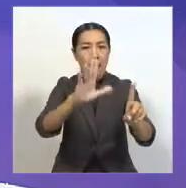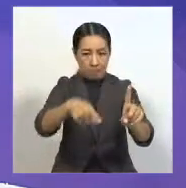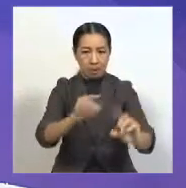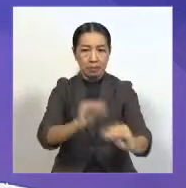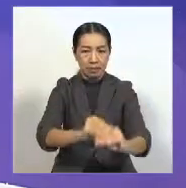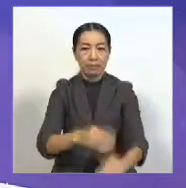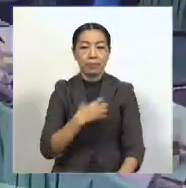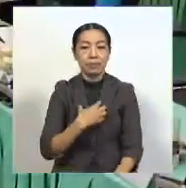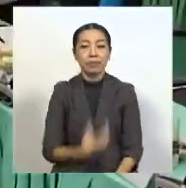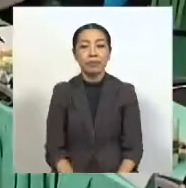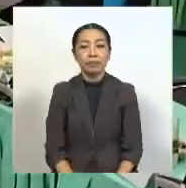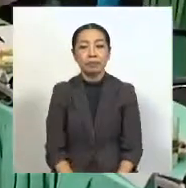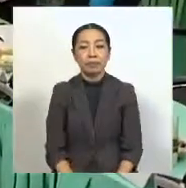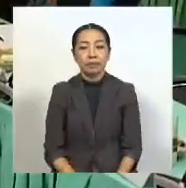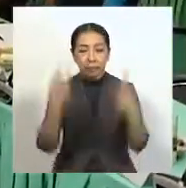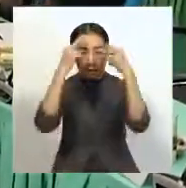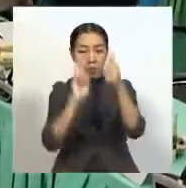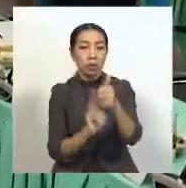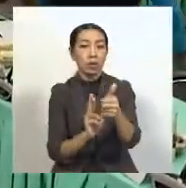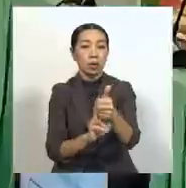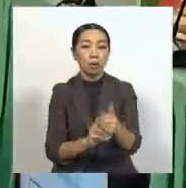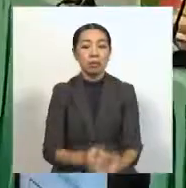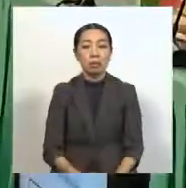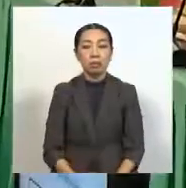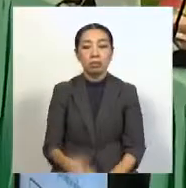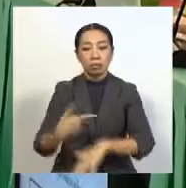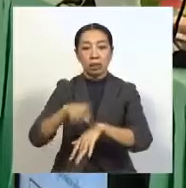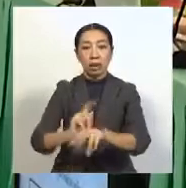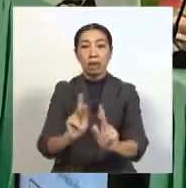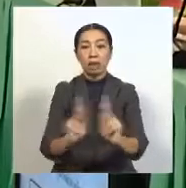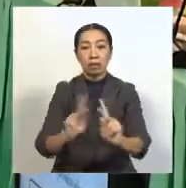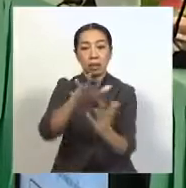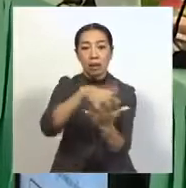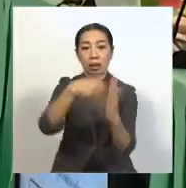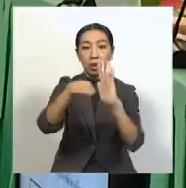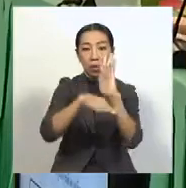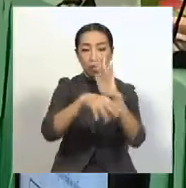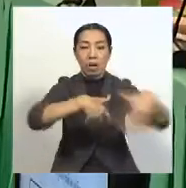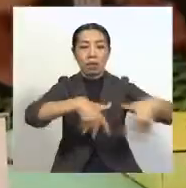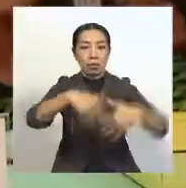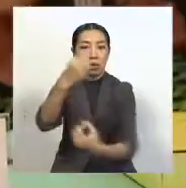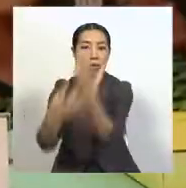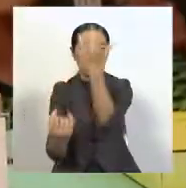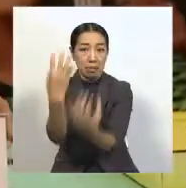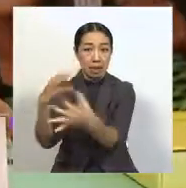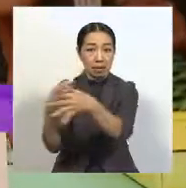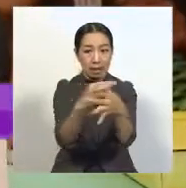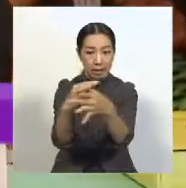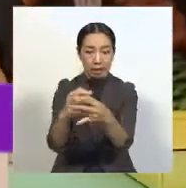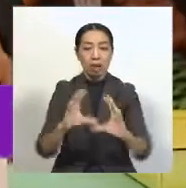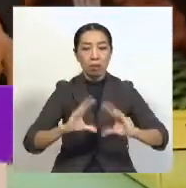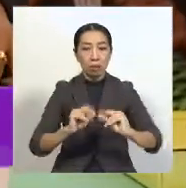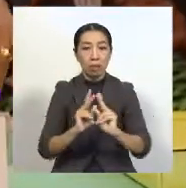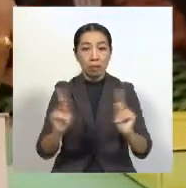พลเอกประวิตรวงษ์สุวรรณรองนายกรัฐมนตรีนะคะในฐานะประธานกรรมการนโยบายป่าชุมชนประชุมคณะกรรมการครั้ง